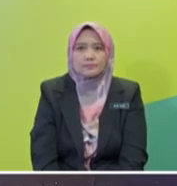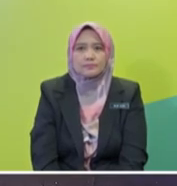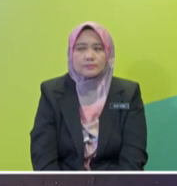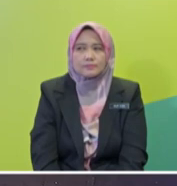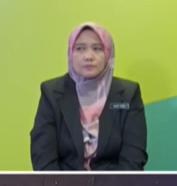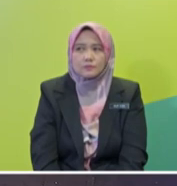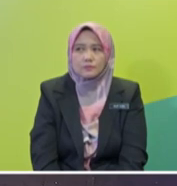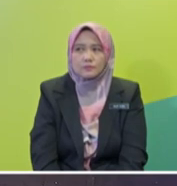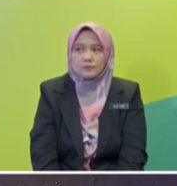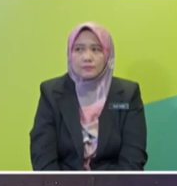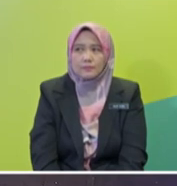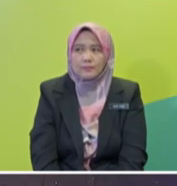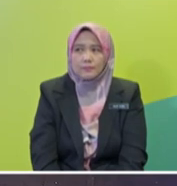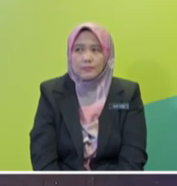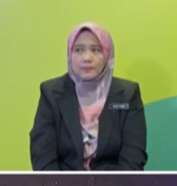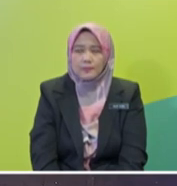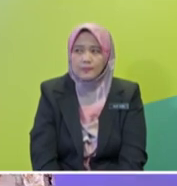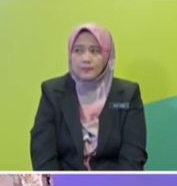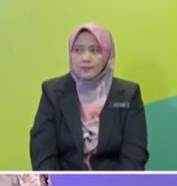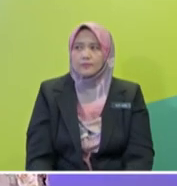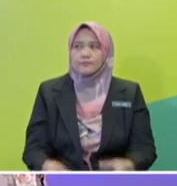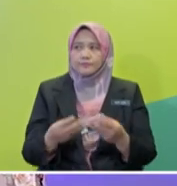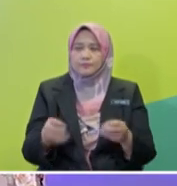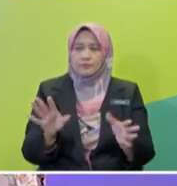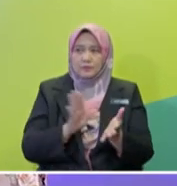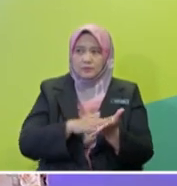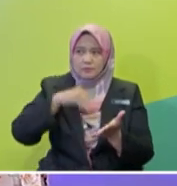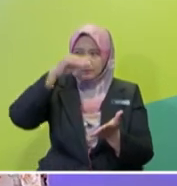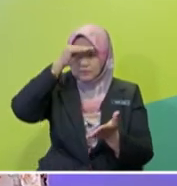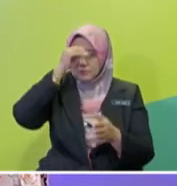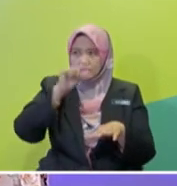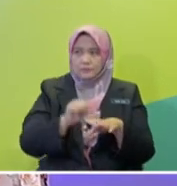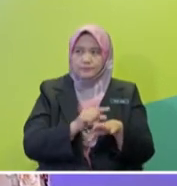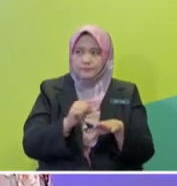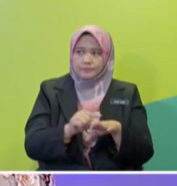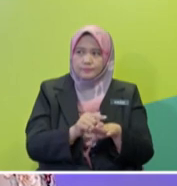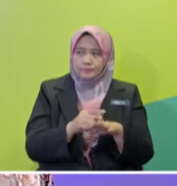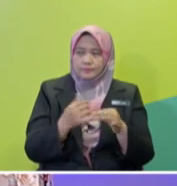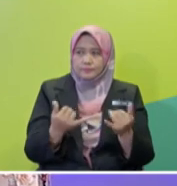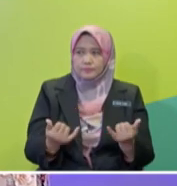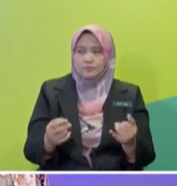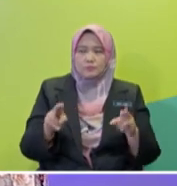Oke kita udah belajar tentang penggunaan paragraf heading